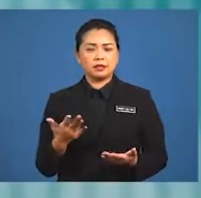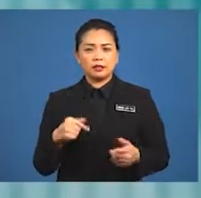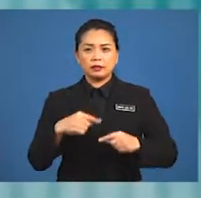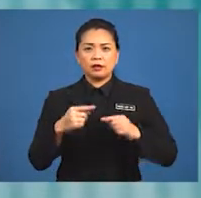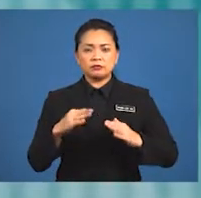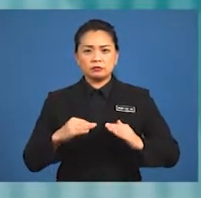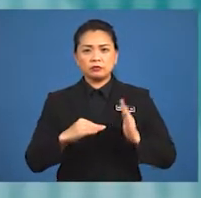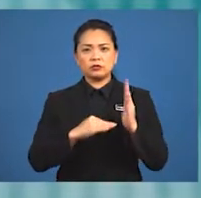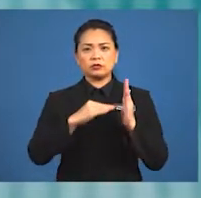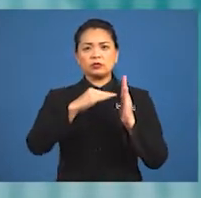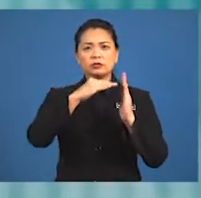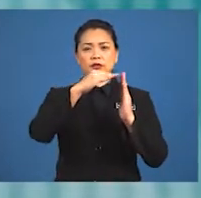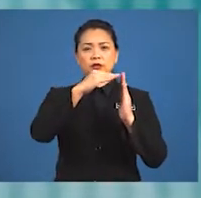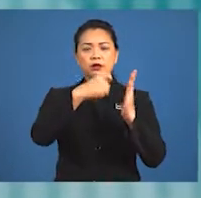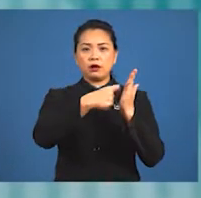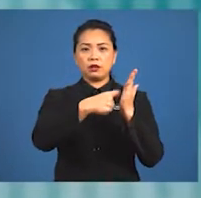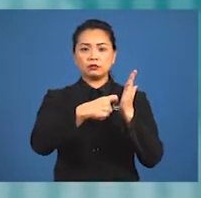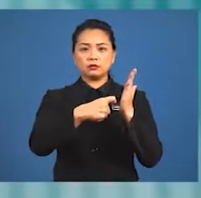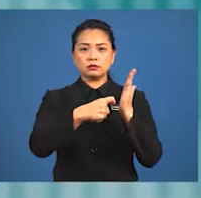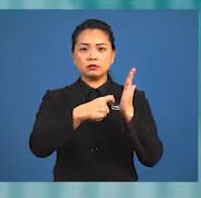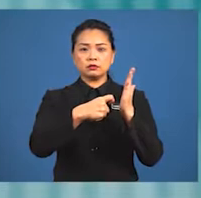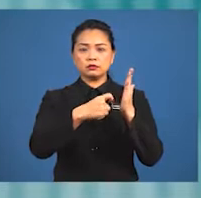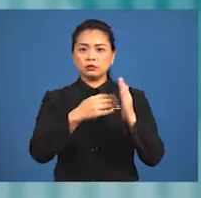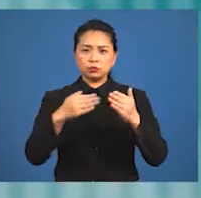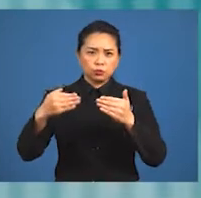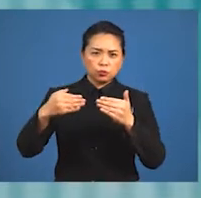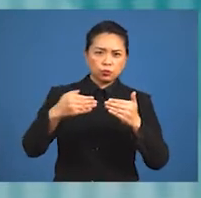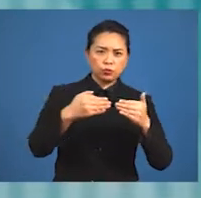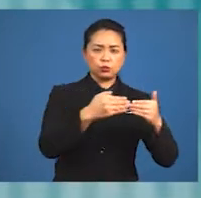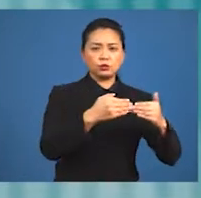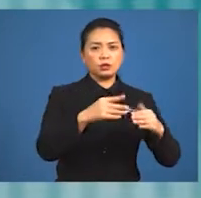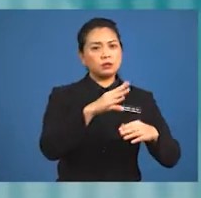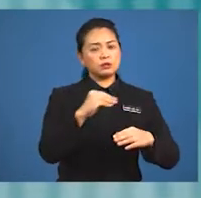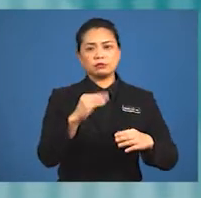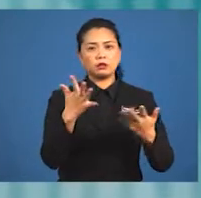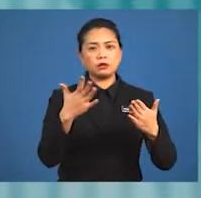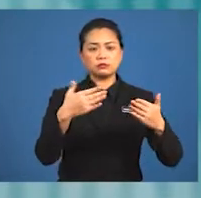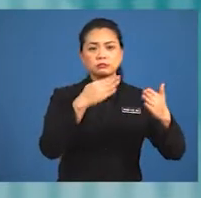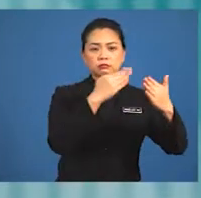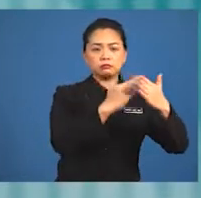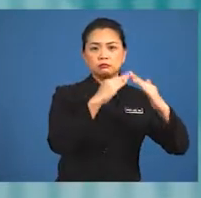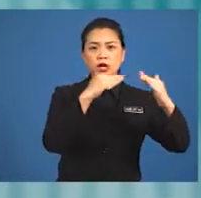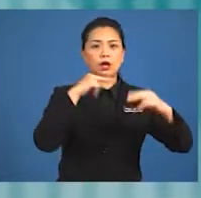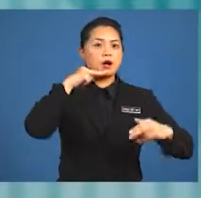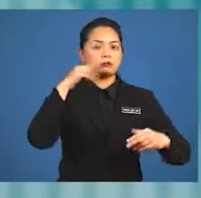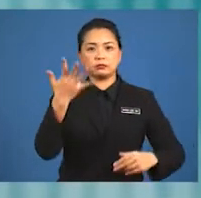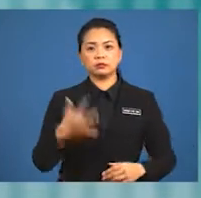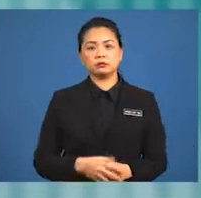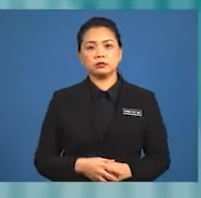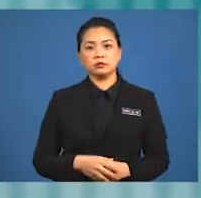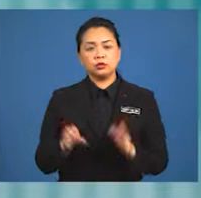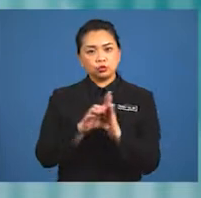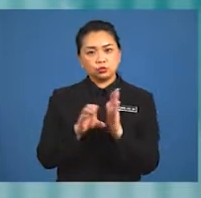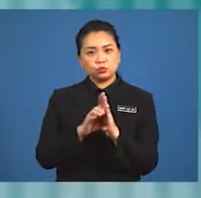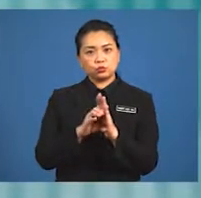peningkatan tingkat harga umum yang meningkat secara berterusan dan tidak terbatas. Contohnya, harga sekeping